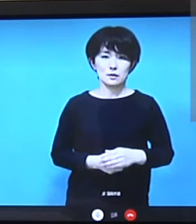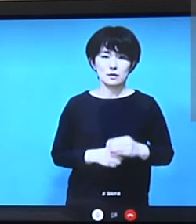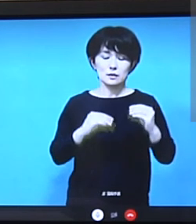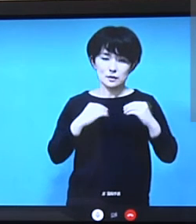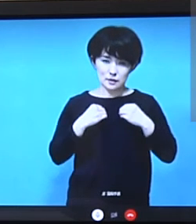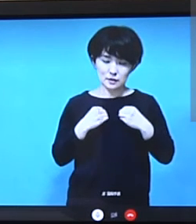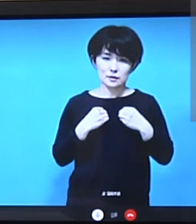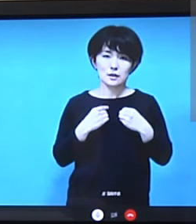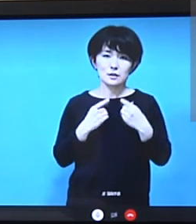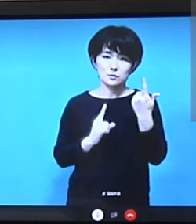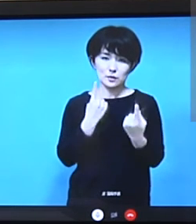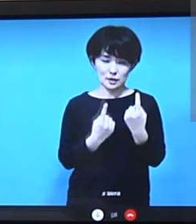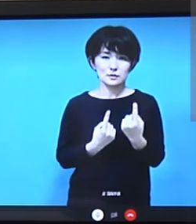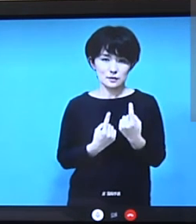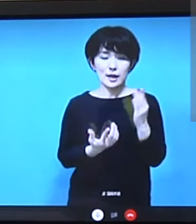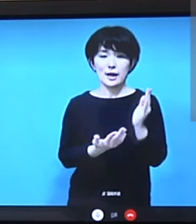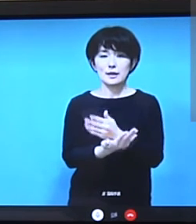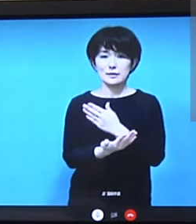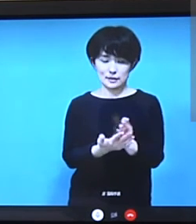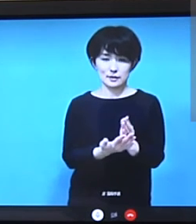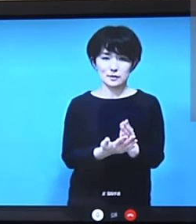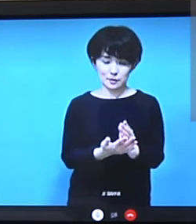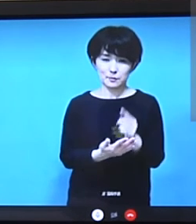くようまたお願いしたいと思います。